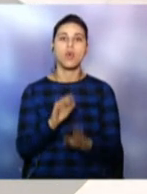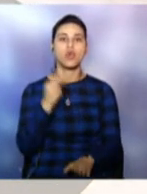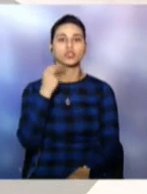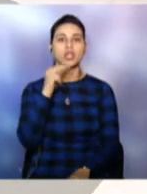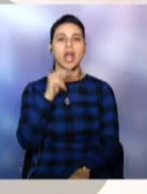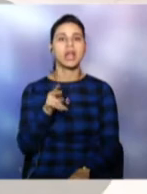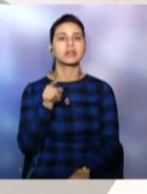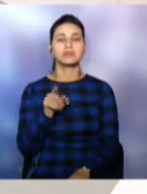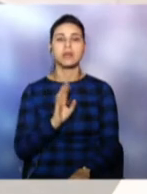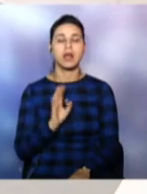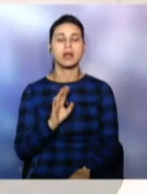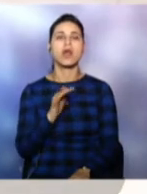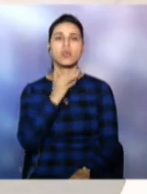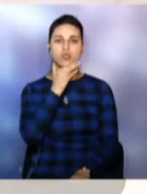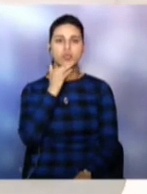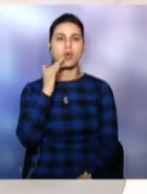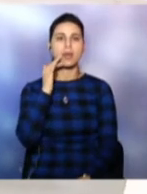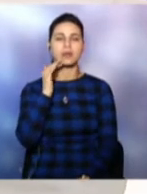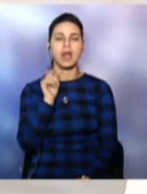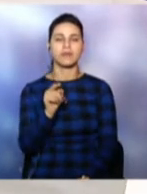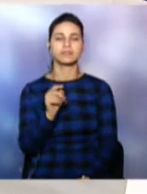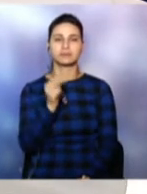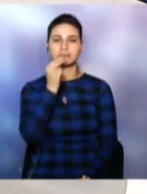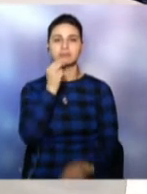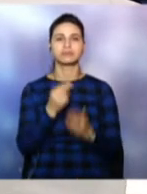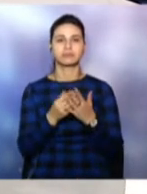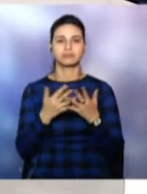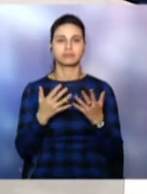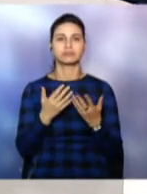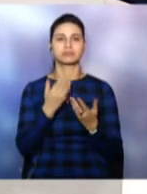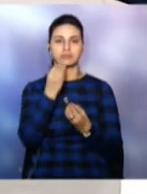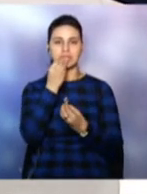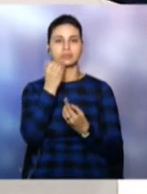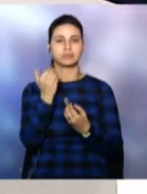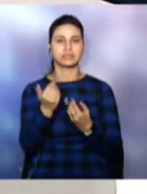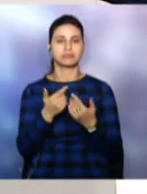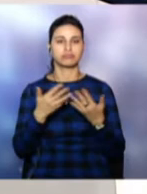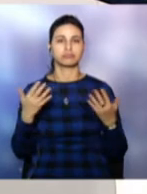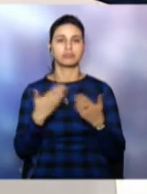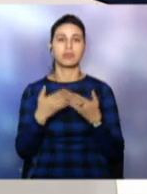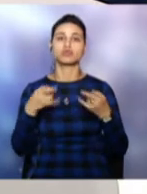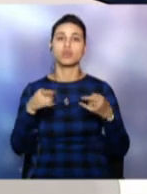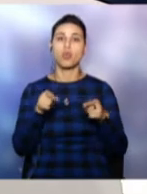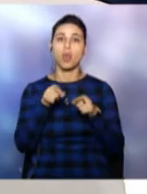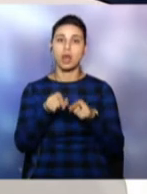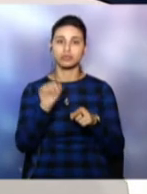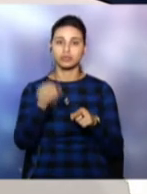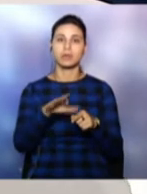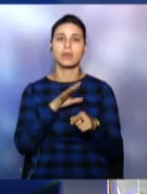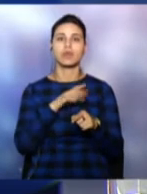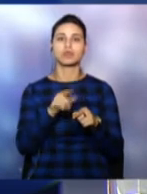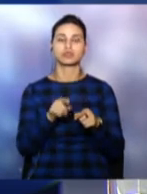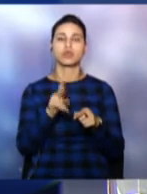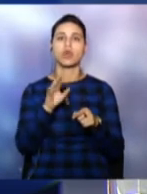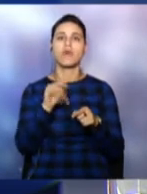არა, უამრავი სხვადასხვა პროდუქტი, საკვები ნაწარმი, დაწყებული რა თქმა უნდა შოკოლადით, რომელიც არის